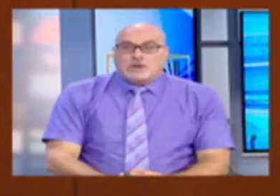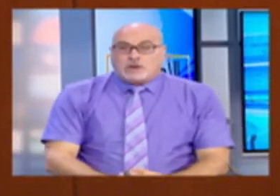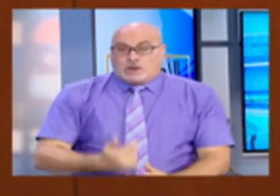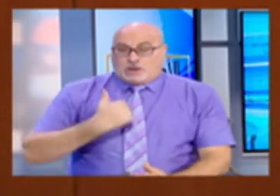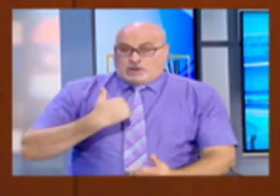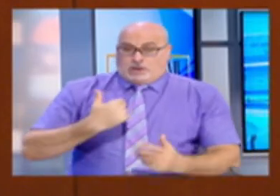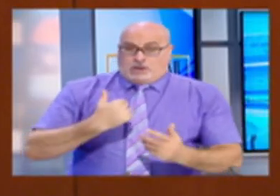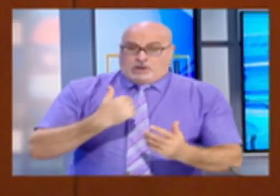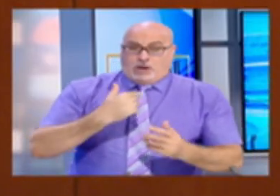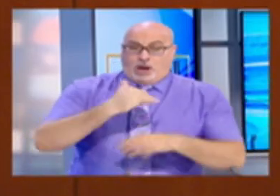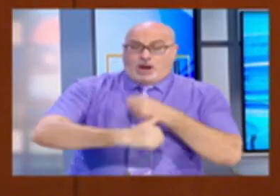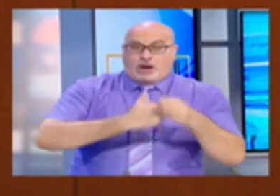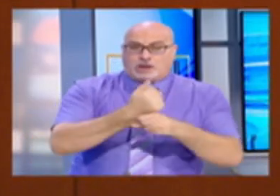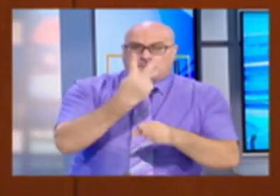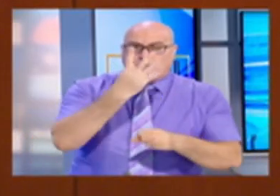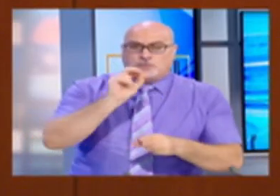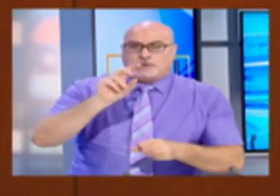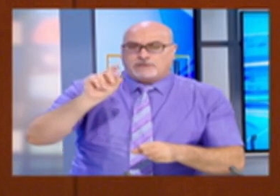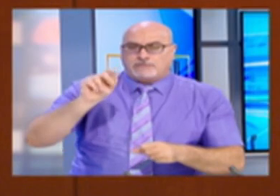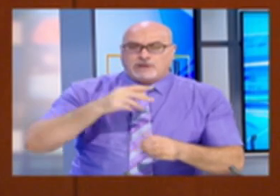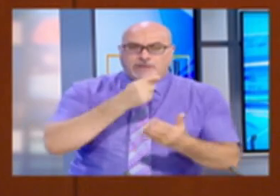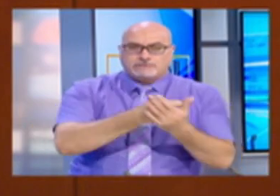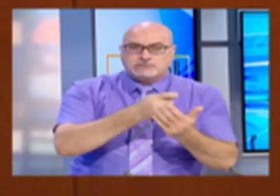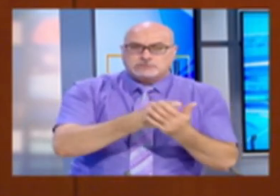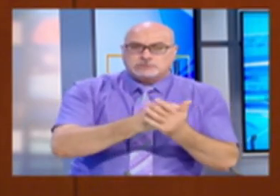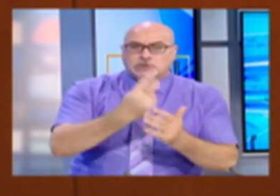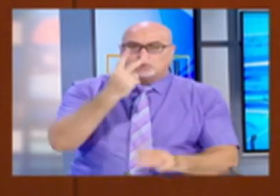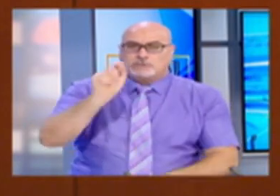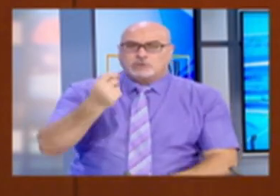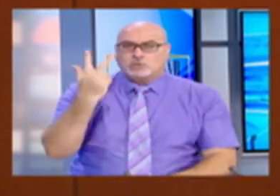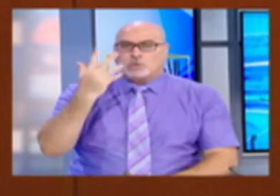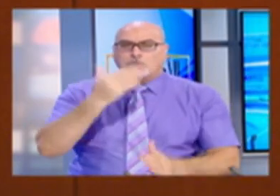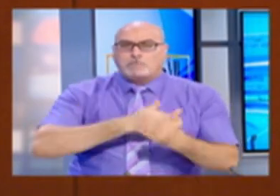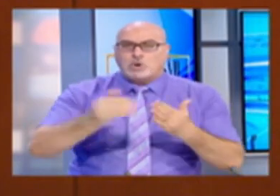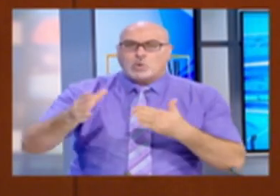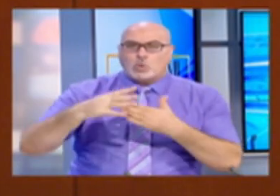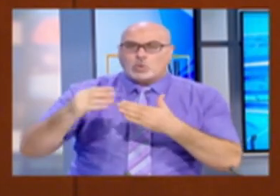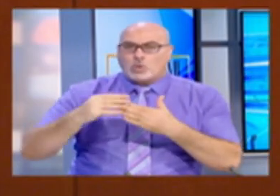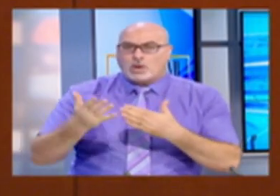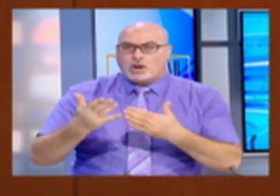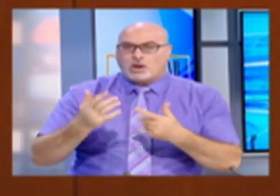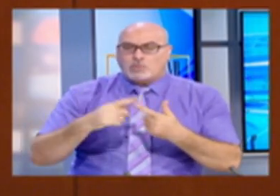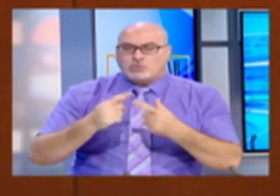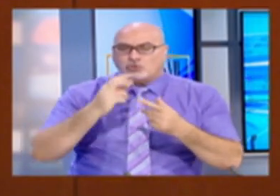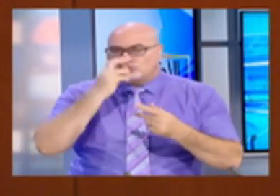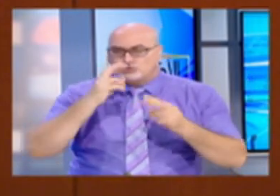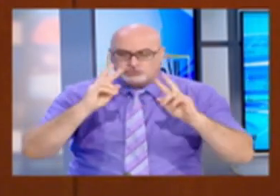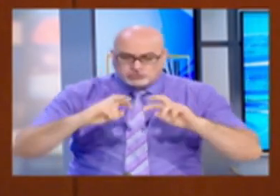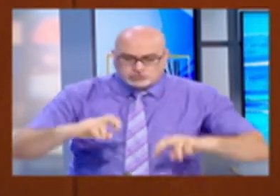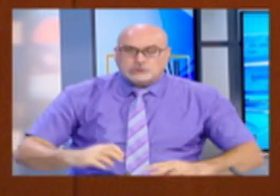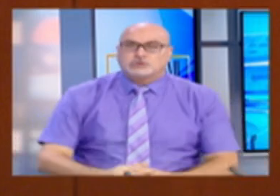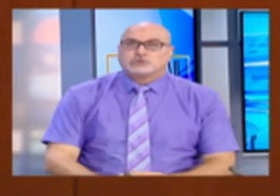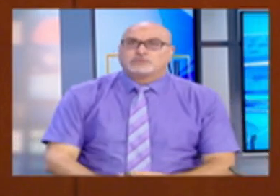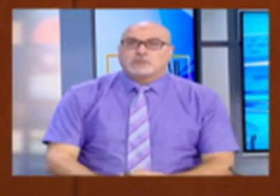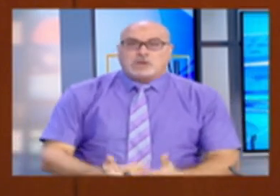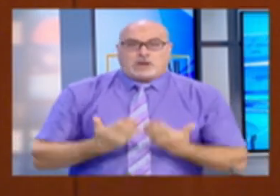استثمرنا سنة 2020 ما قيمته 2.3 مليون دولار خاصة في مجال البحث والتنقيب. نقوم